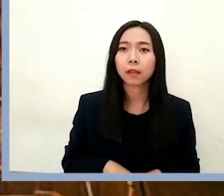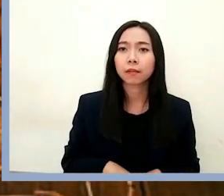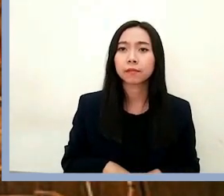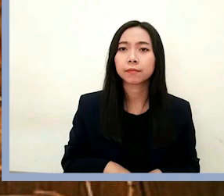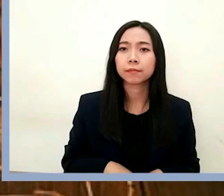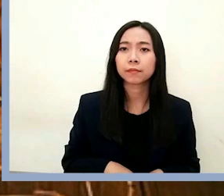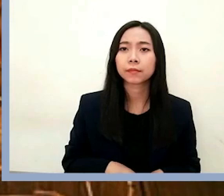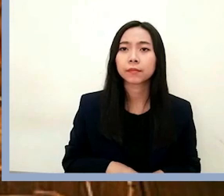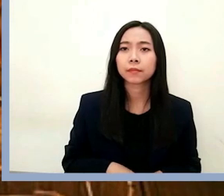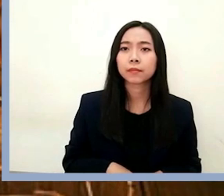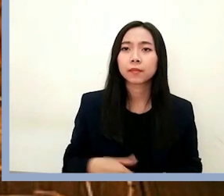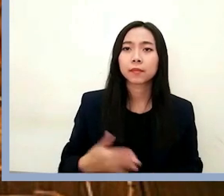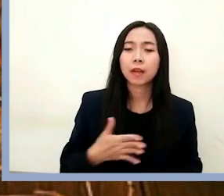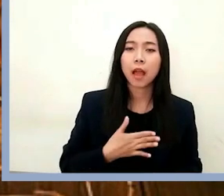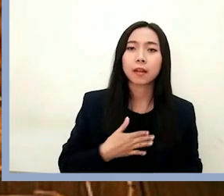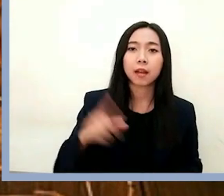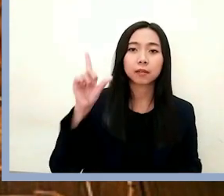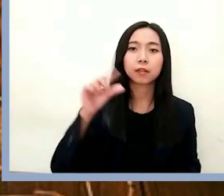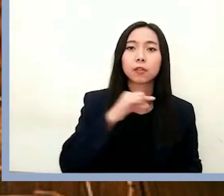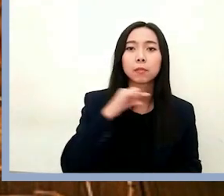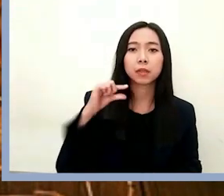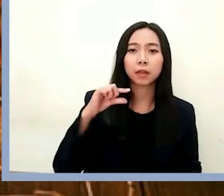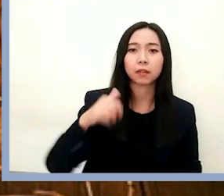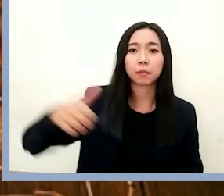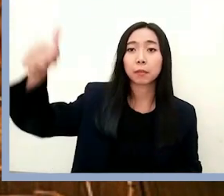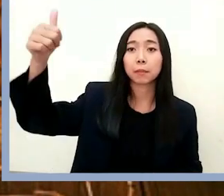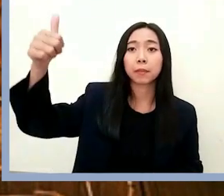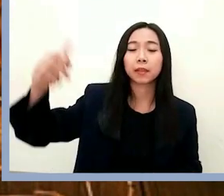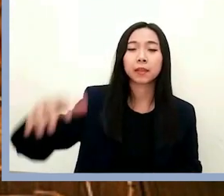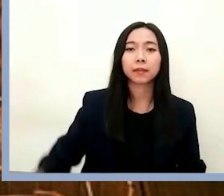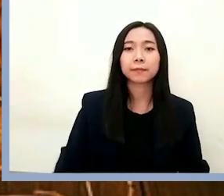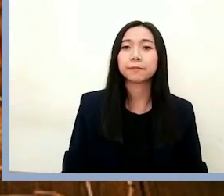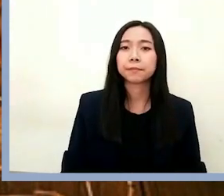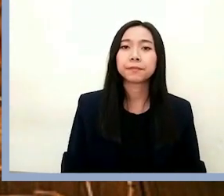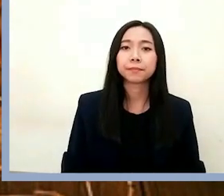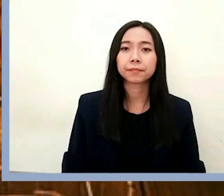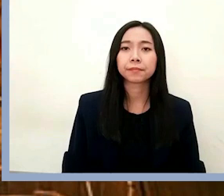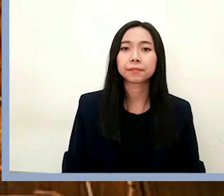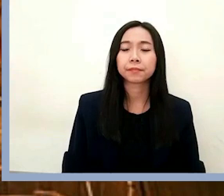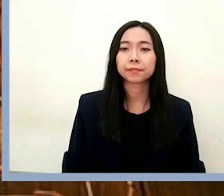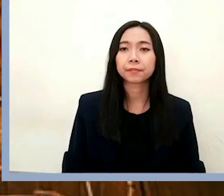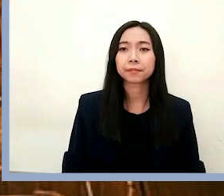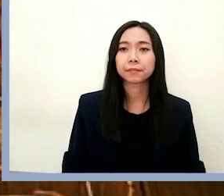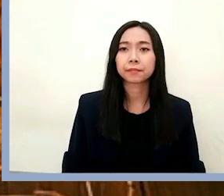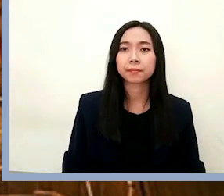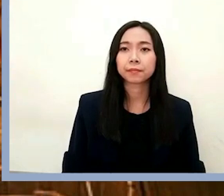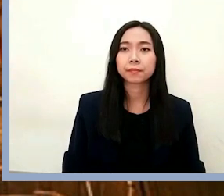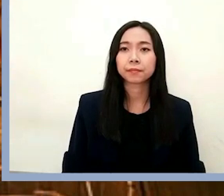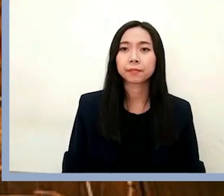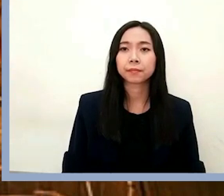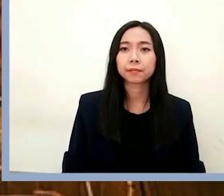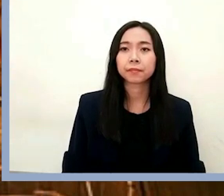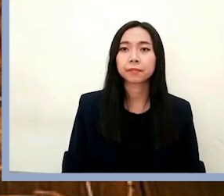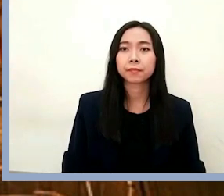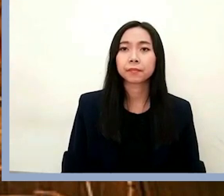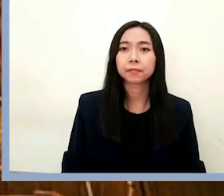satu pejabat gerejawi di suatu gereja tentunya di suatu kota saudara atau profesinya apa